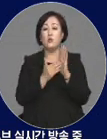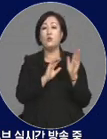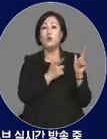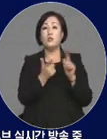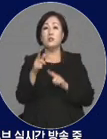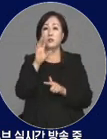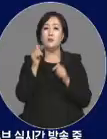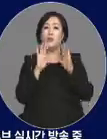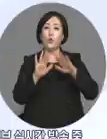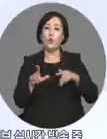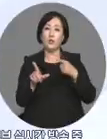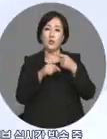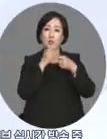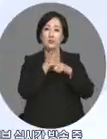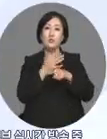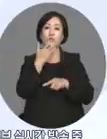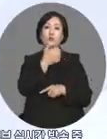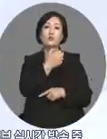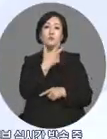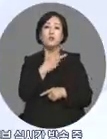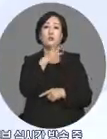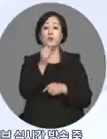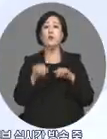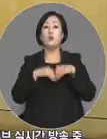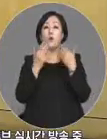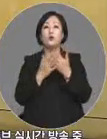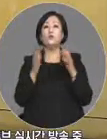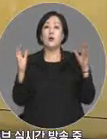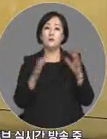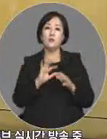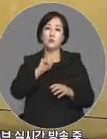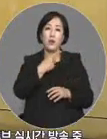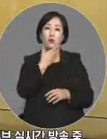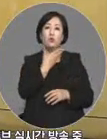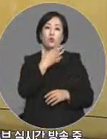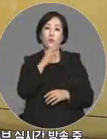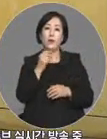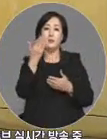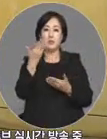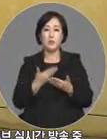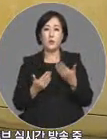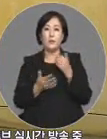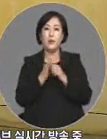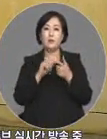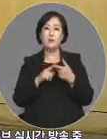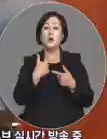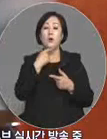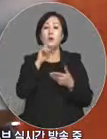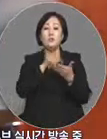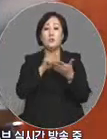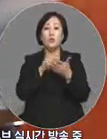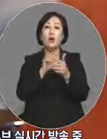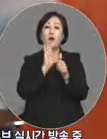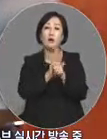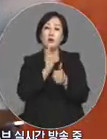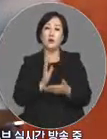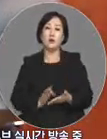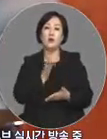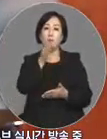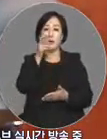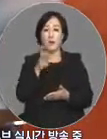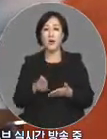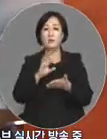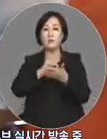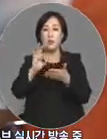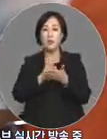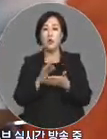올해 1월 울산 시민 97% 100 9만여 명의 지급받은 울산 0 희망 극복 지원금 선불카드 의 사용